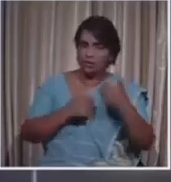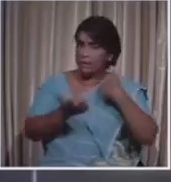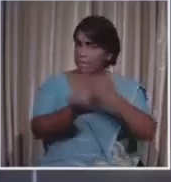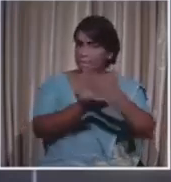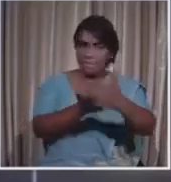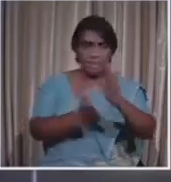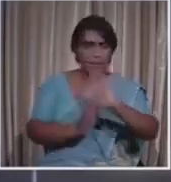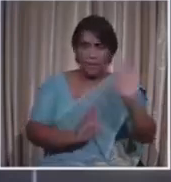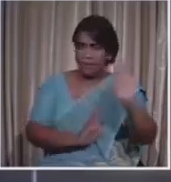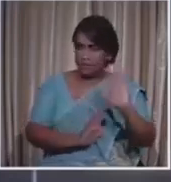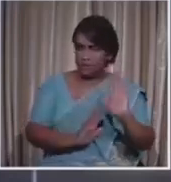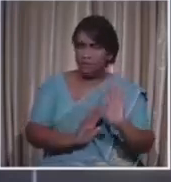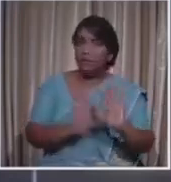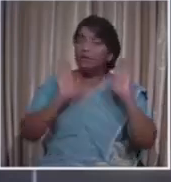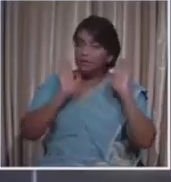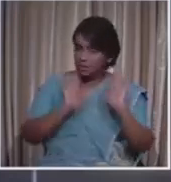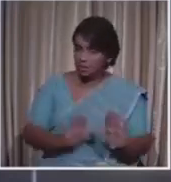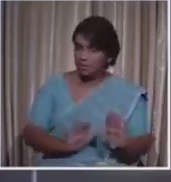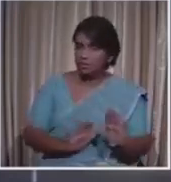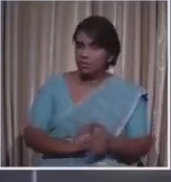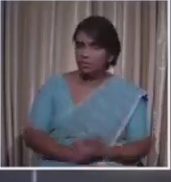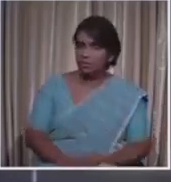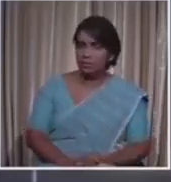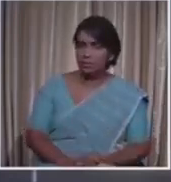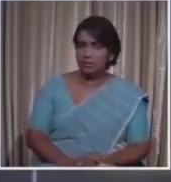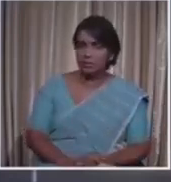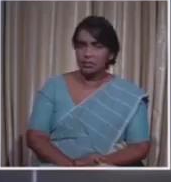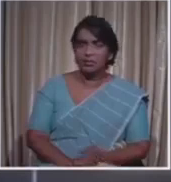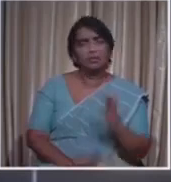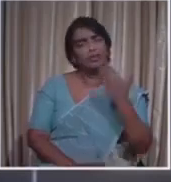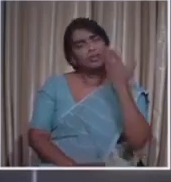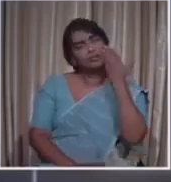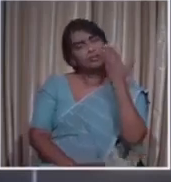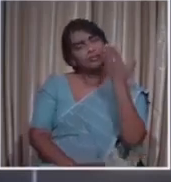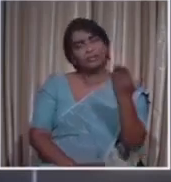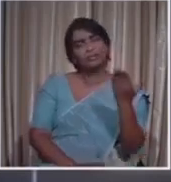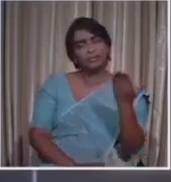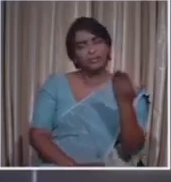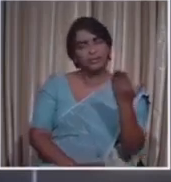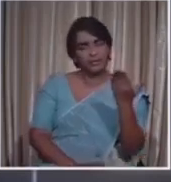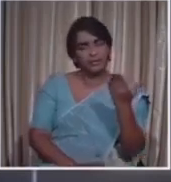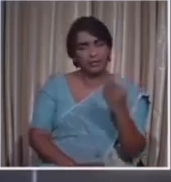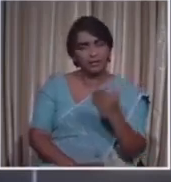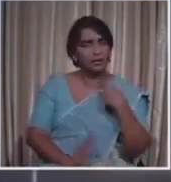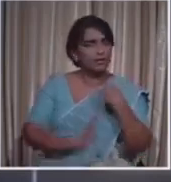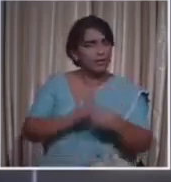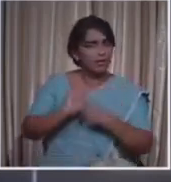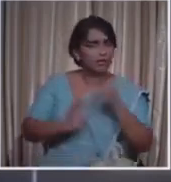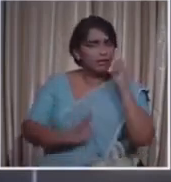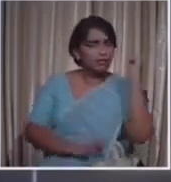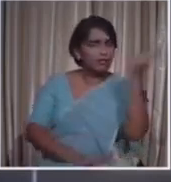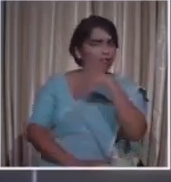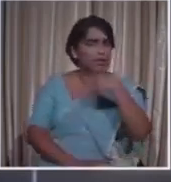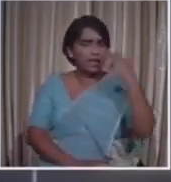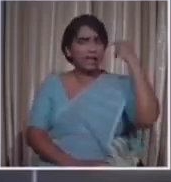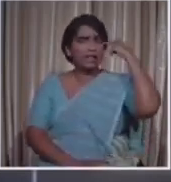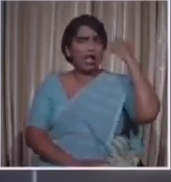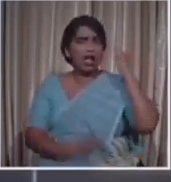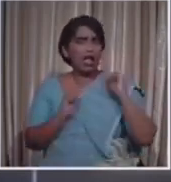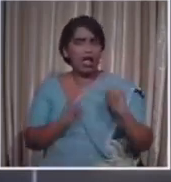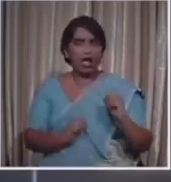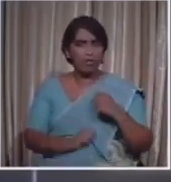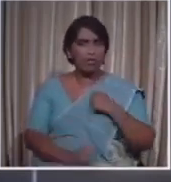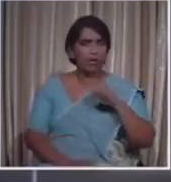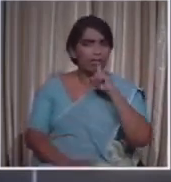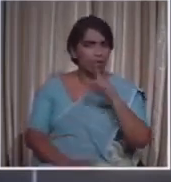කරන්න අදහස් කරන්නේ නැහැ. හැබැයි මේක දිහා බලන් ඉන්නකොට මේ රටේ මිනිස්සුන්ට හිතෙන්නේ මොකද්ද කියලා මම අහන්නේ.